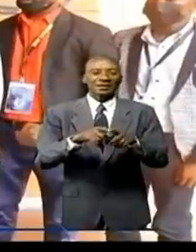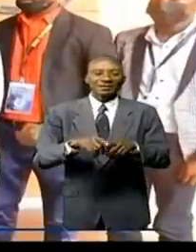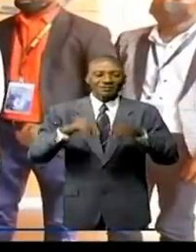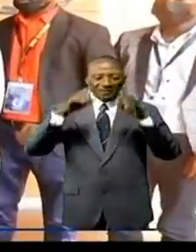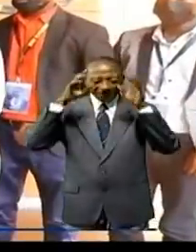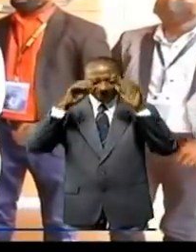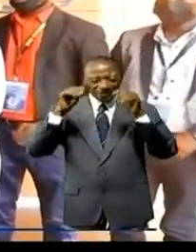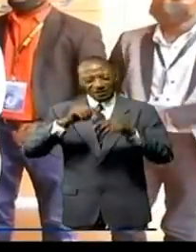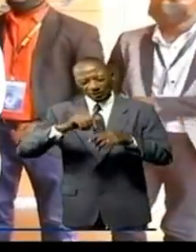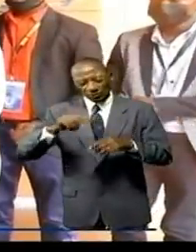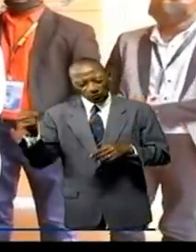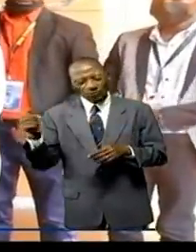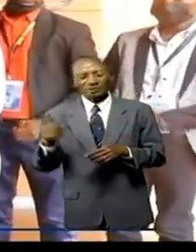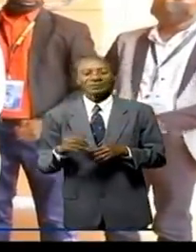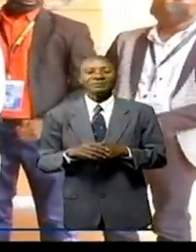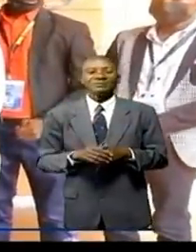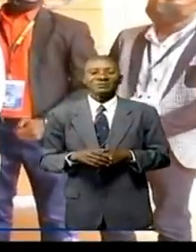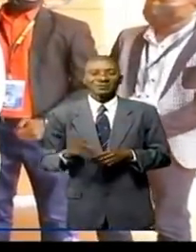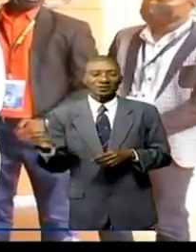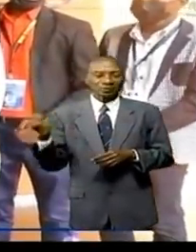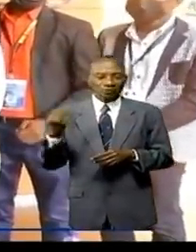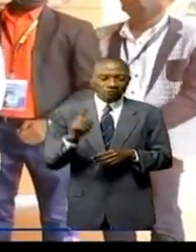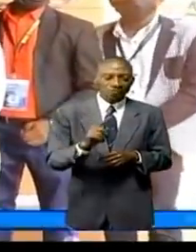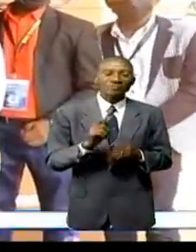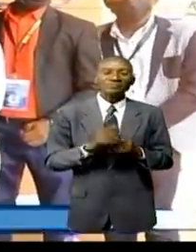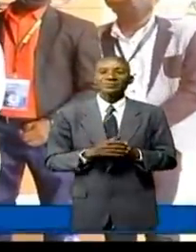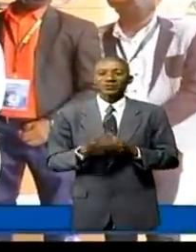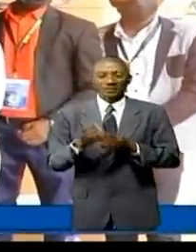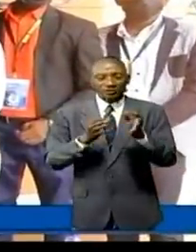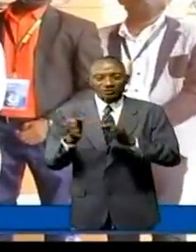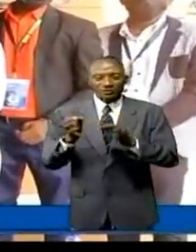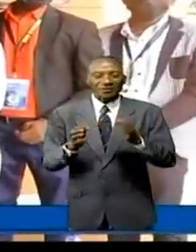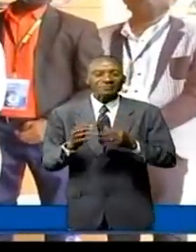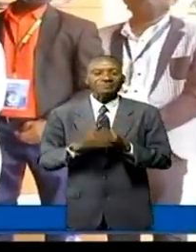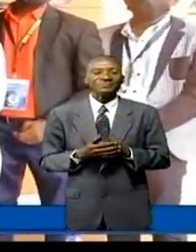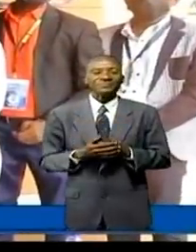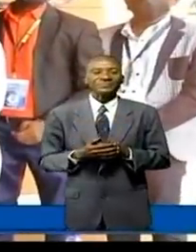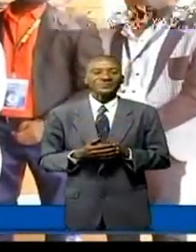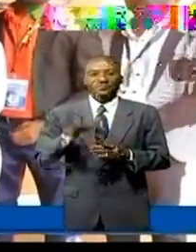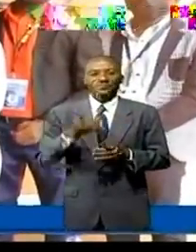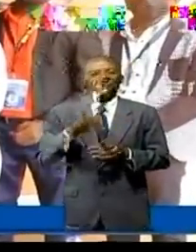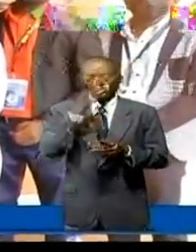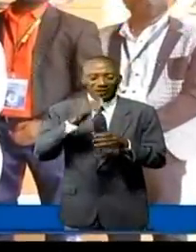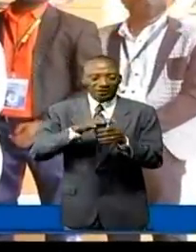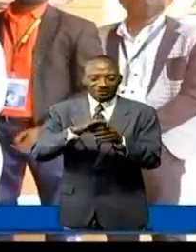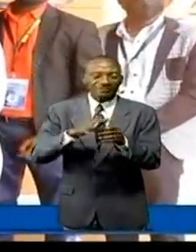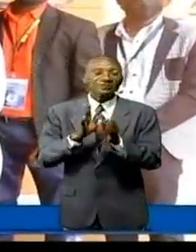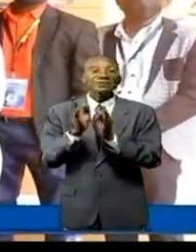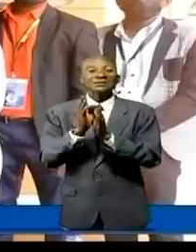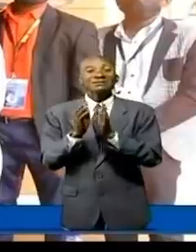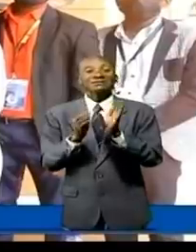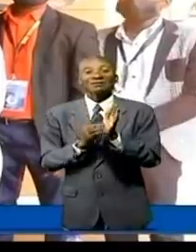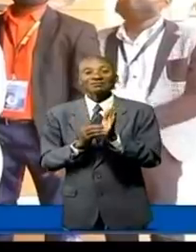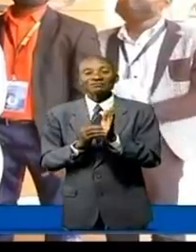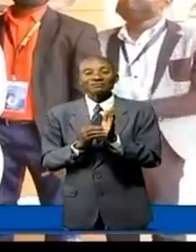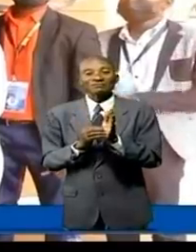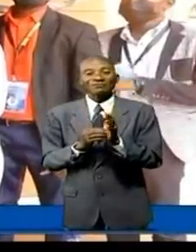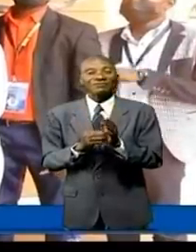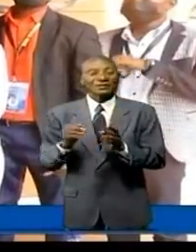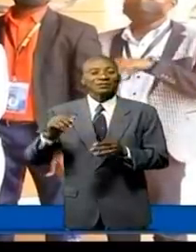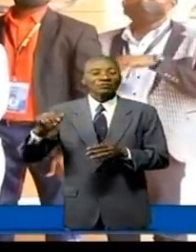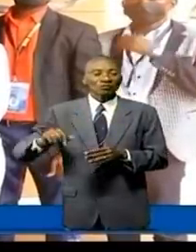Grise, Jared Mango. Les thèmes principaux de ce symposium étaient la COVID-19, où sommes-nous? Nous avons remarqué que